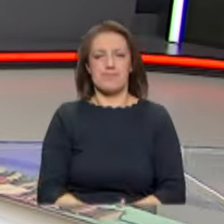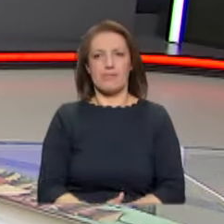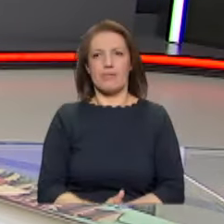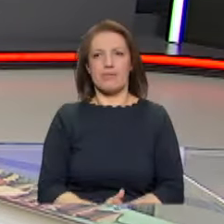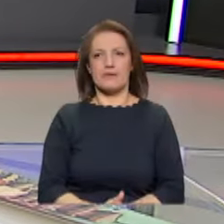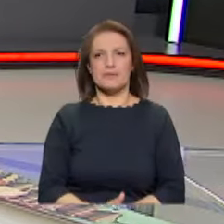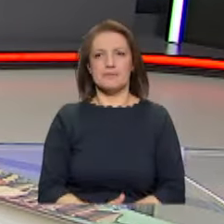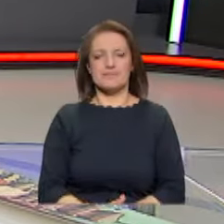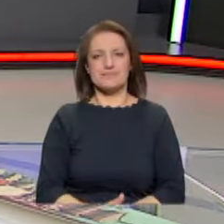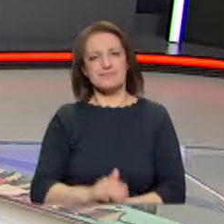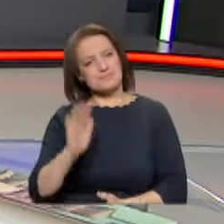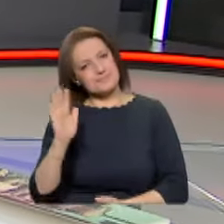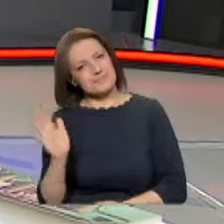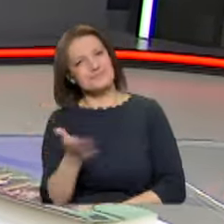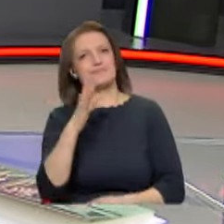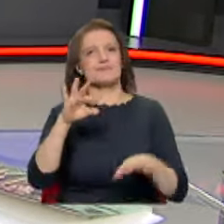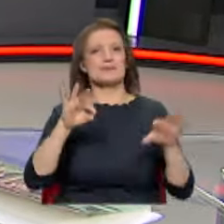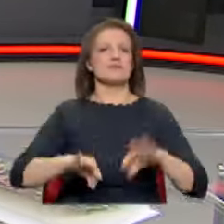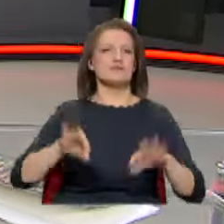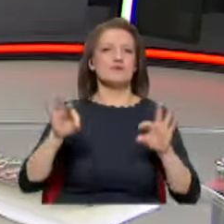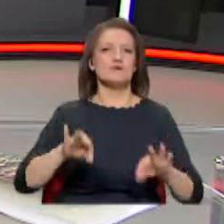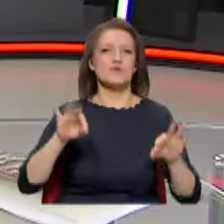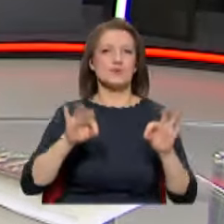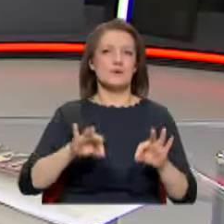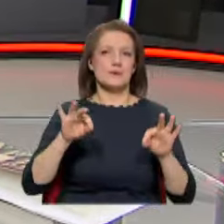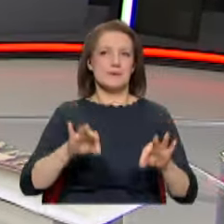Yani. Neyse, şimdi gelelim.